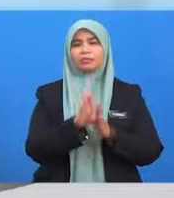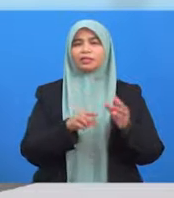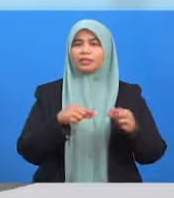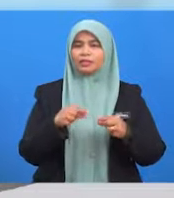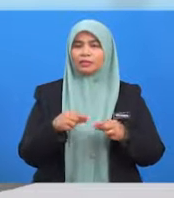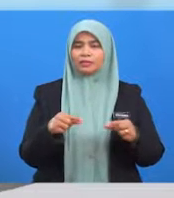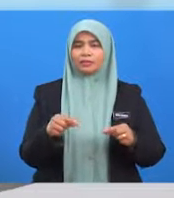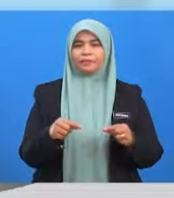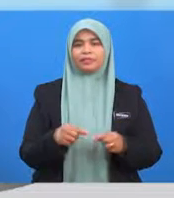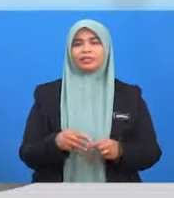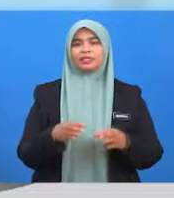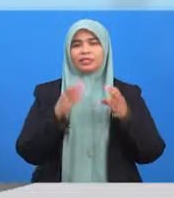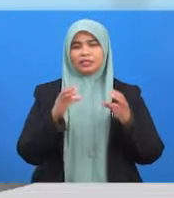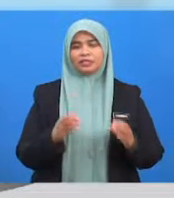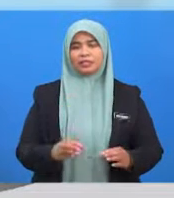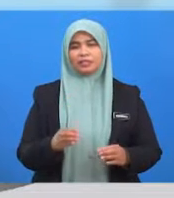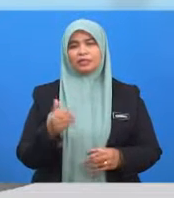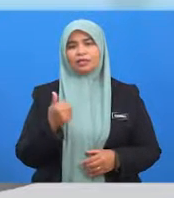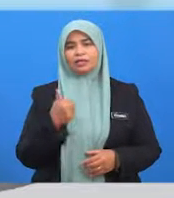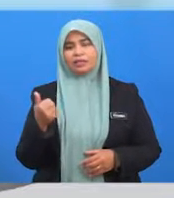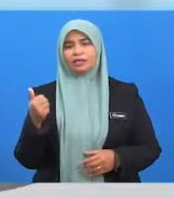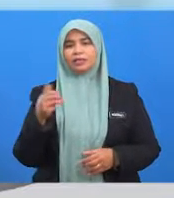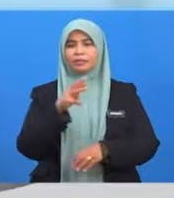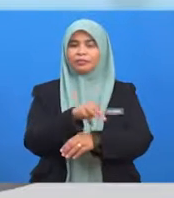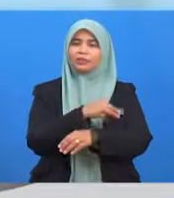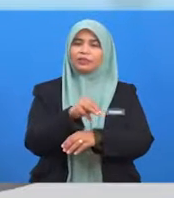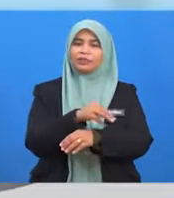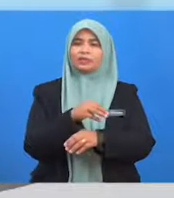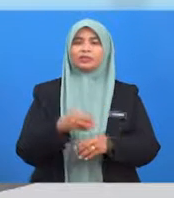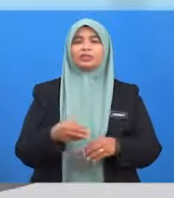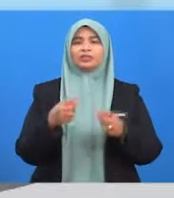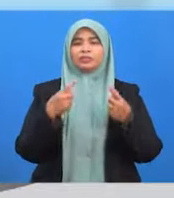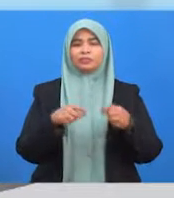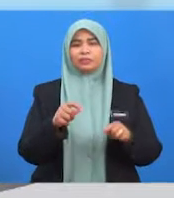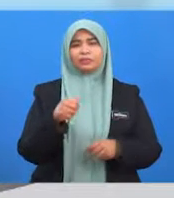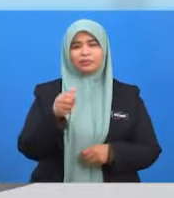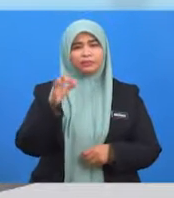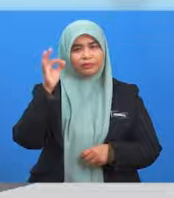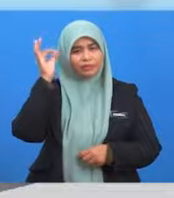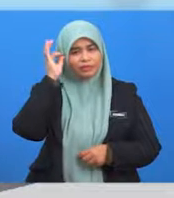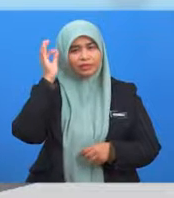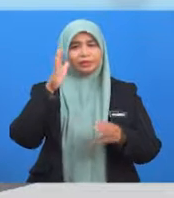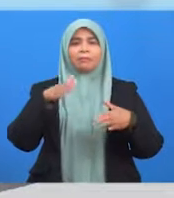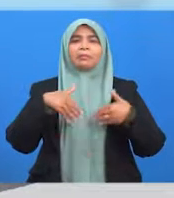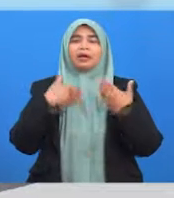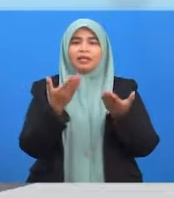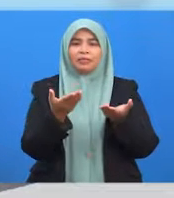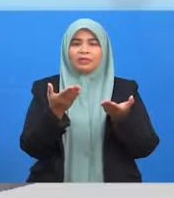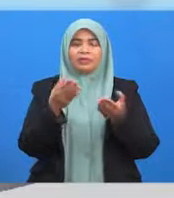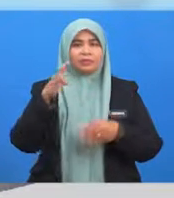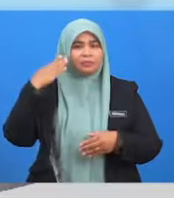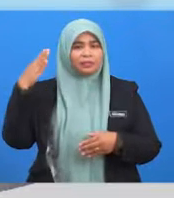Berdasarkan cara-cara alat muzik itu dimainkan, cuba kamu fikirkan bagaimanakah